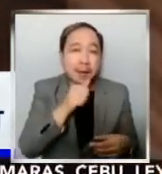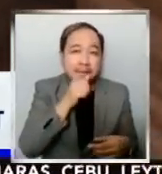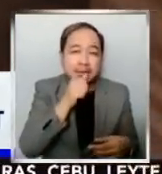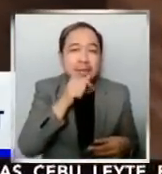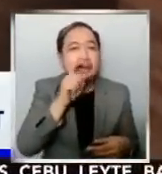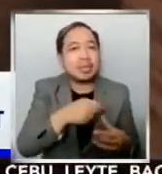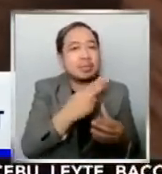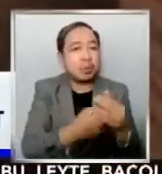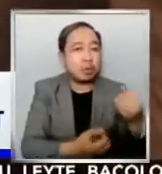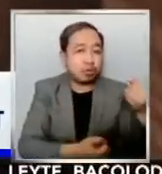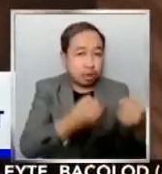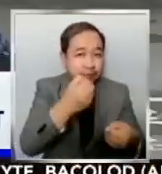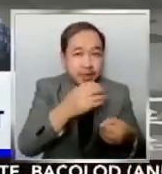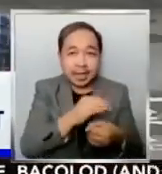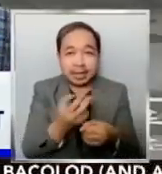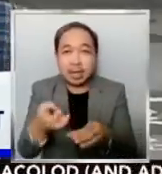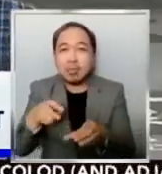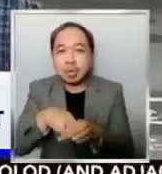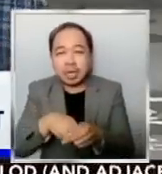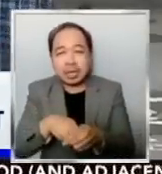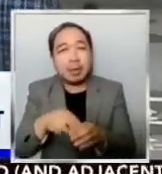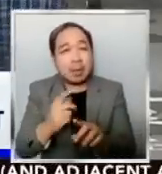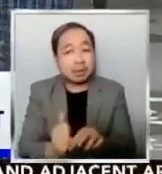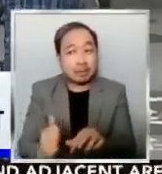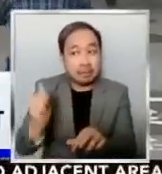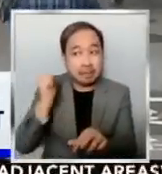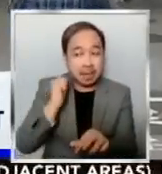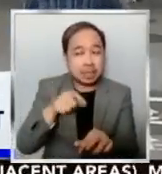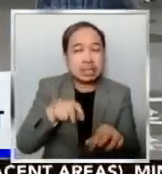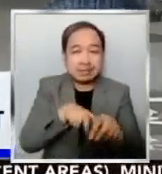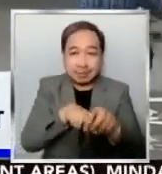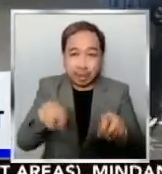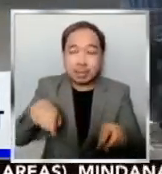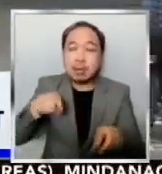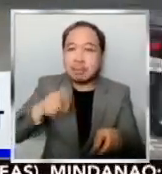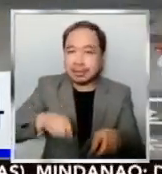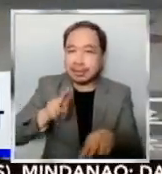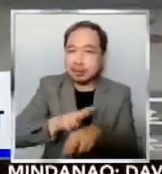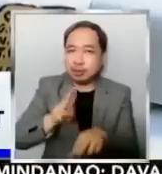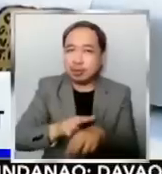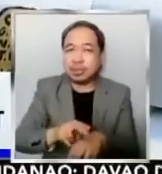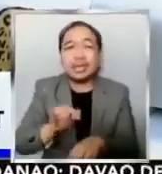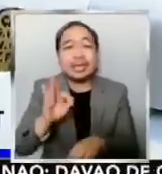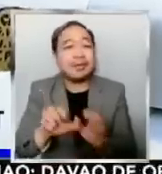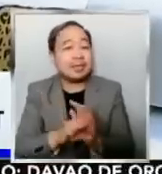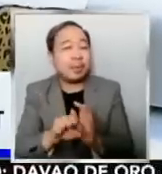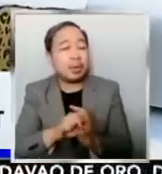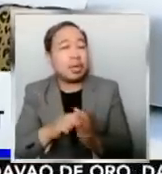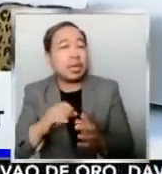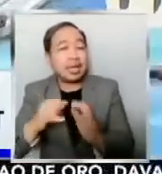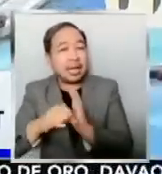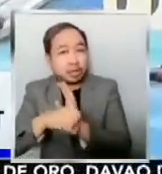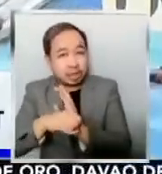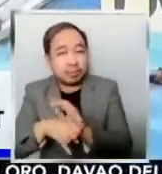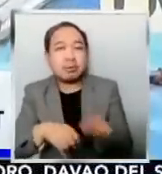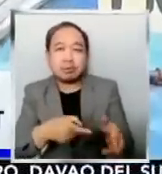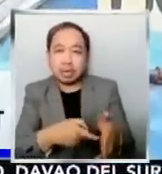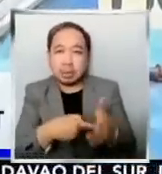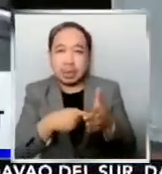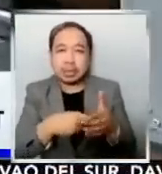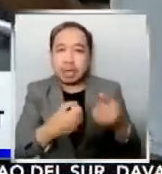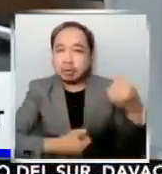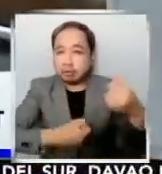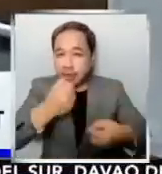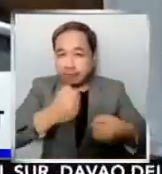para sa lahat ng sakay sa likuran. Sa mga public vehicles gaya ng jeep, dapat may seatbelt ang driver pati na ang mga pasahero sa front